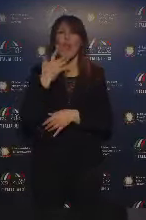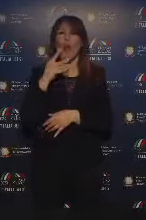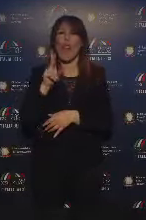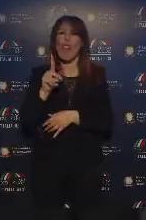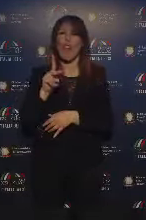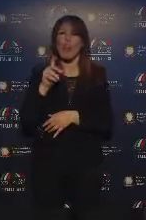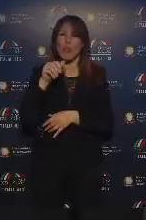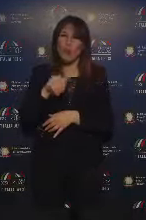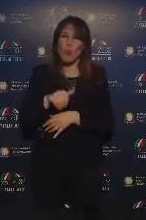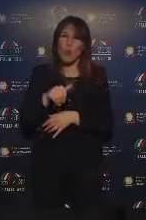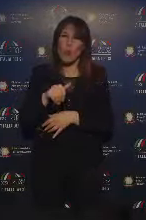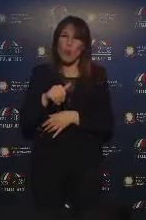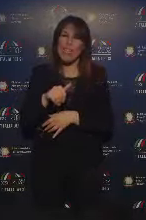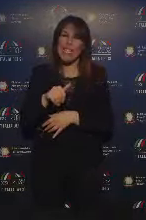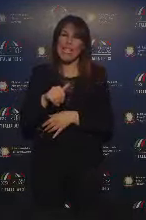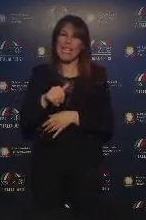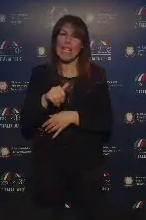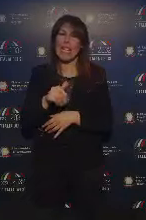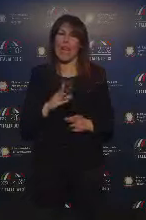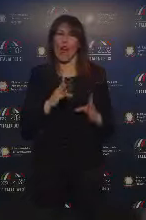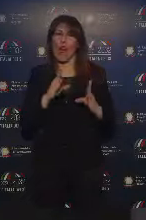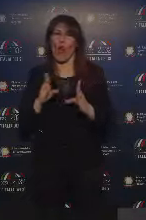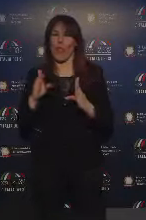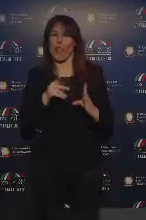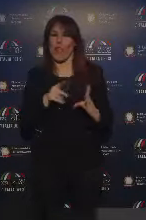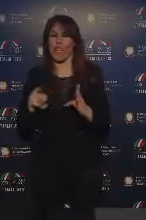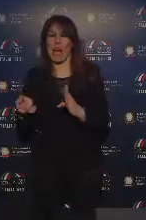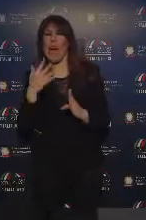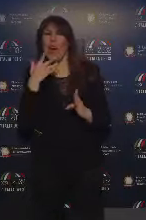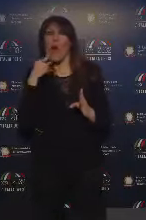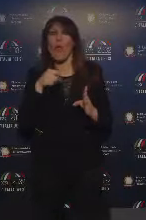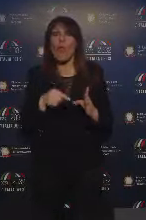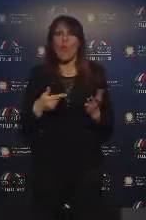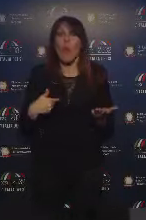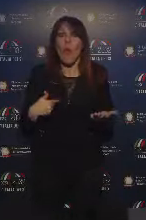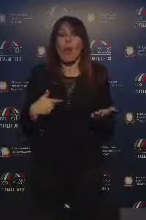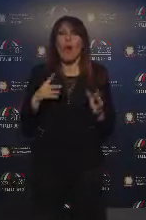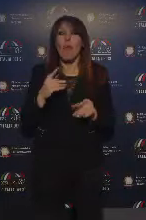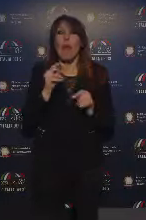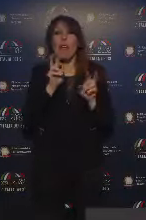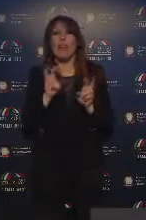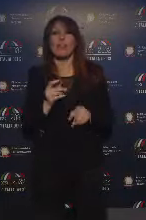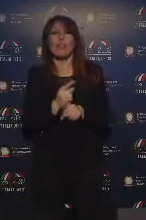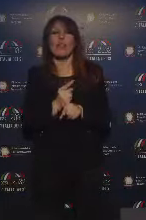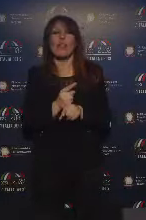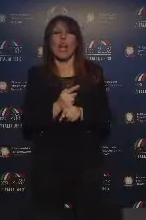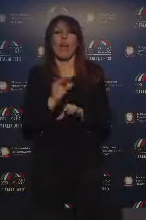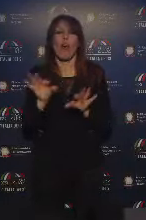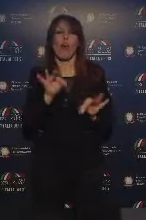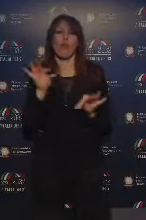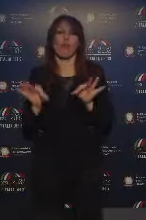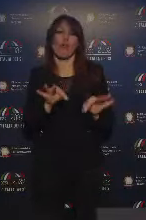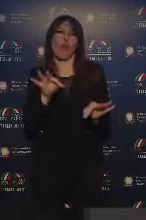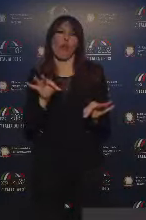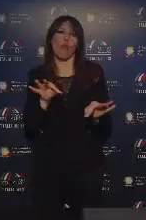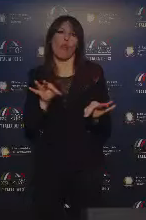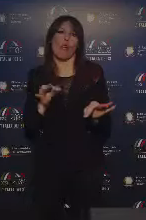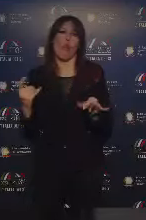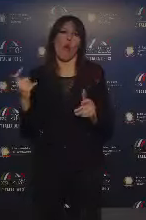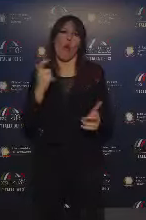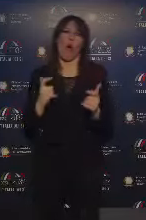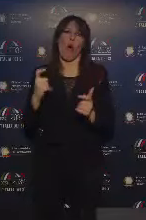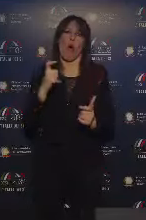851 colonnine di ricarica elettrica ovviamente però l'elettrico deve essere un'opzione non deve essere una un